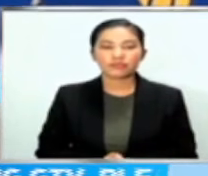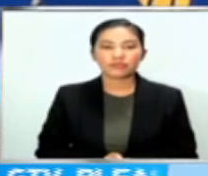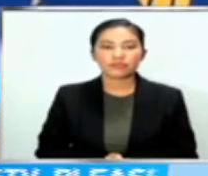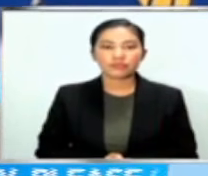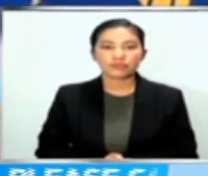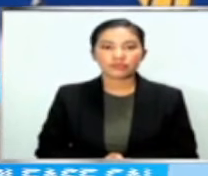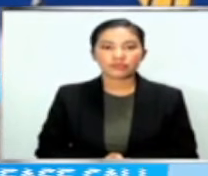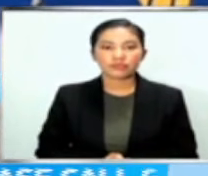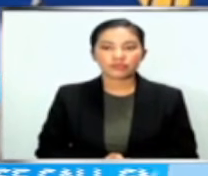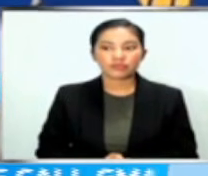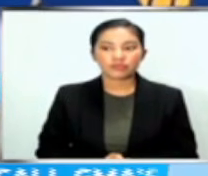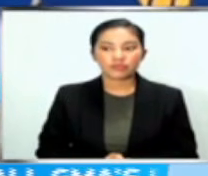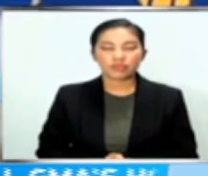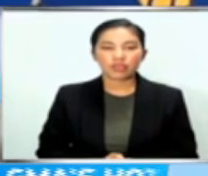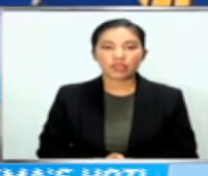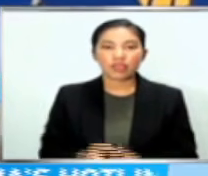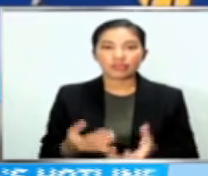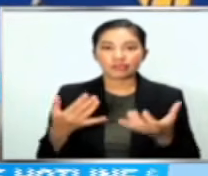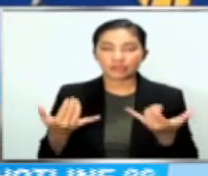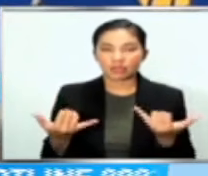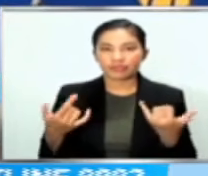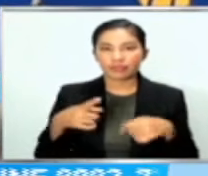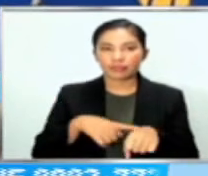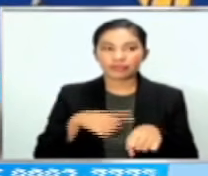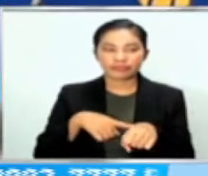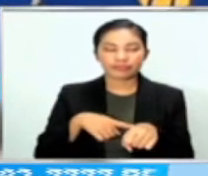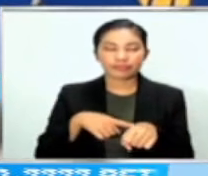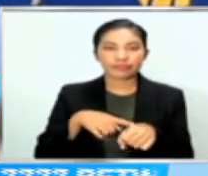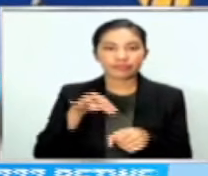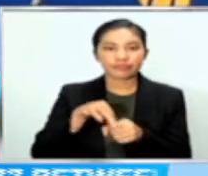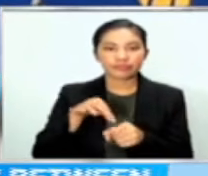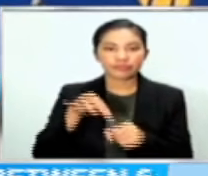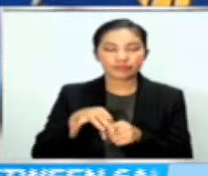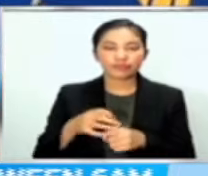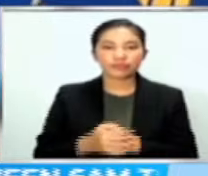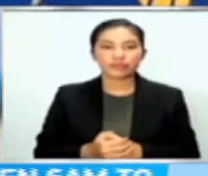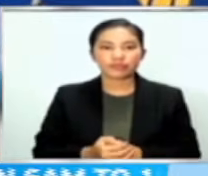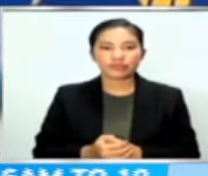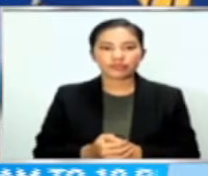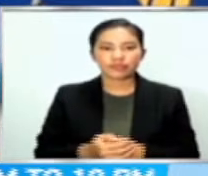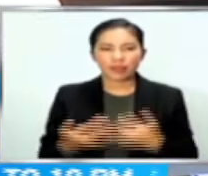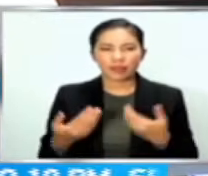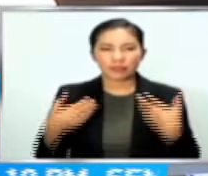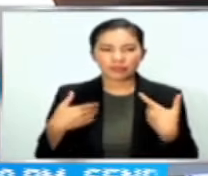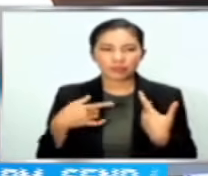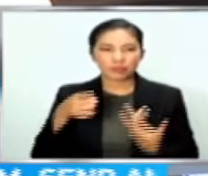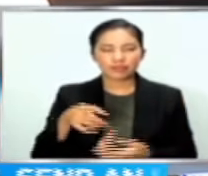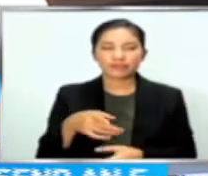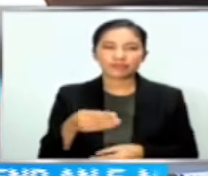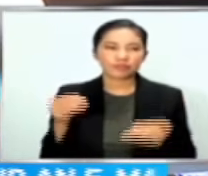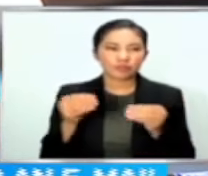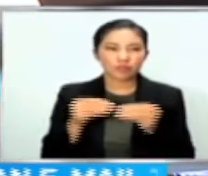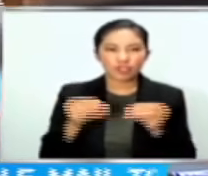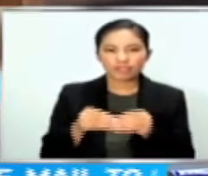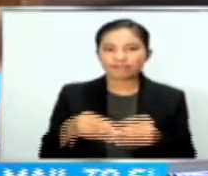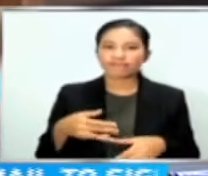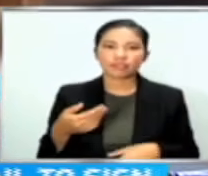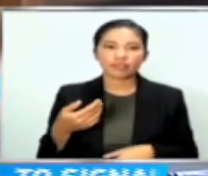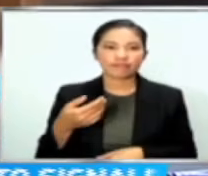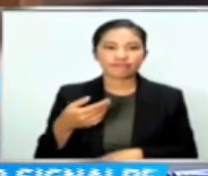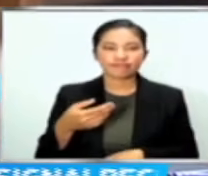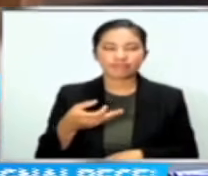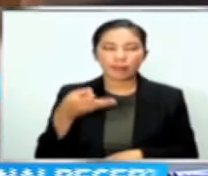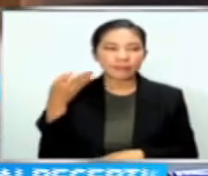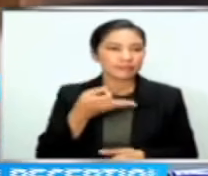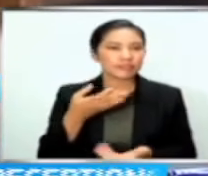eleksyon. Pag hindi, you'll just be another playing politics. Minaliit din ng Pangulo ang